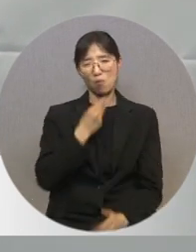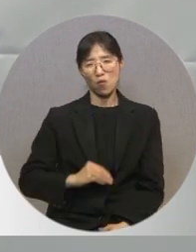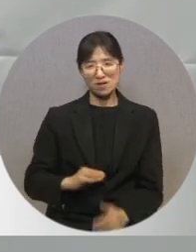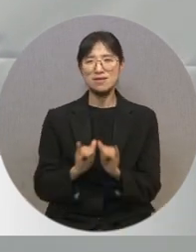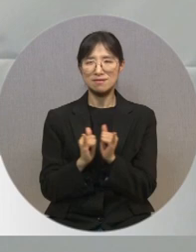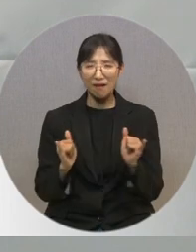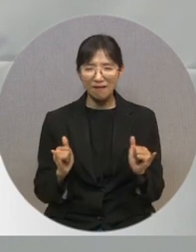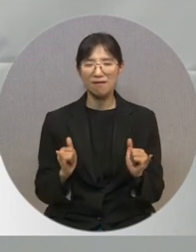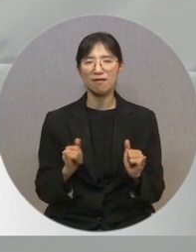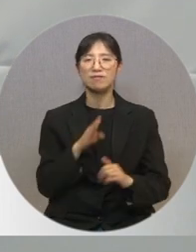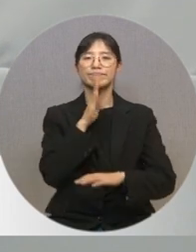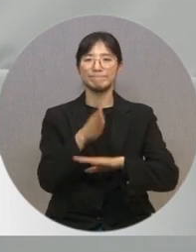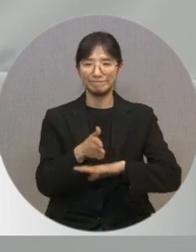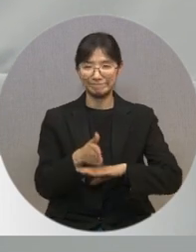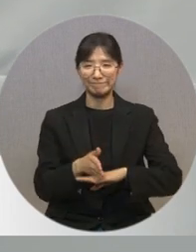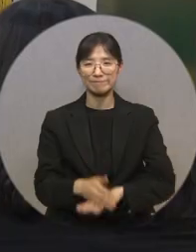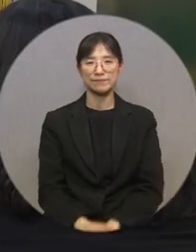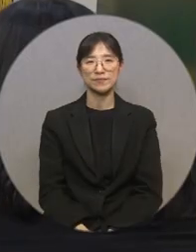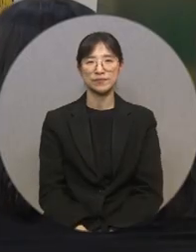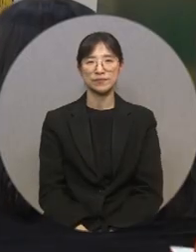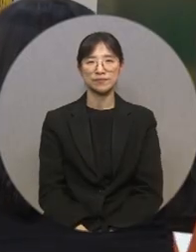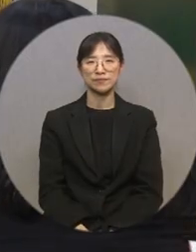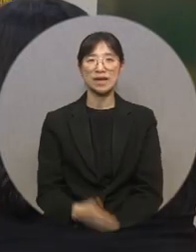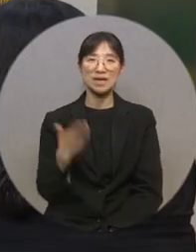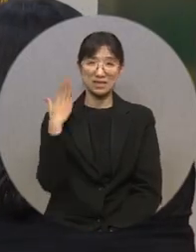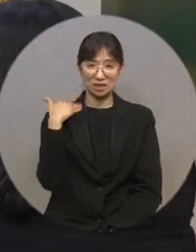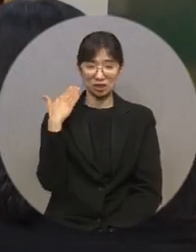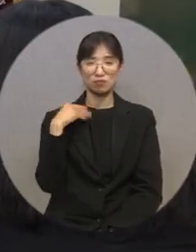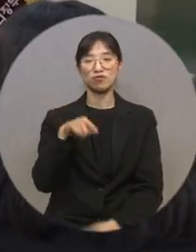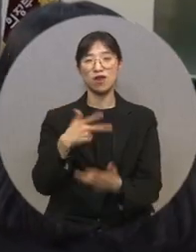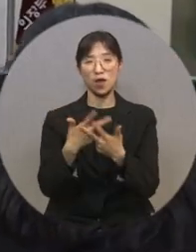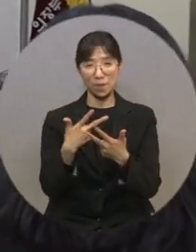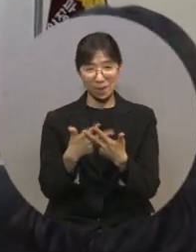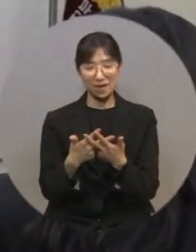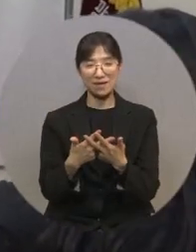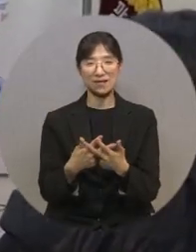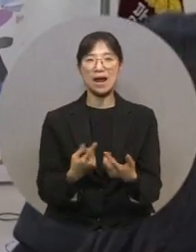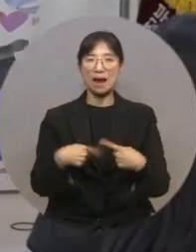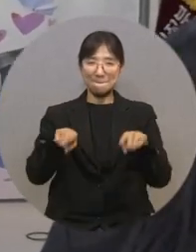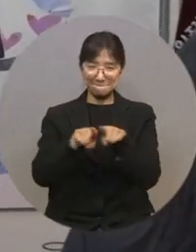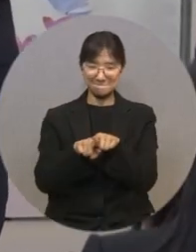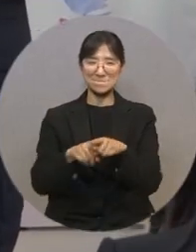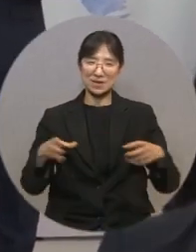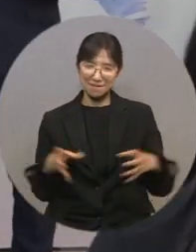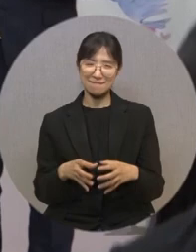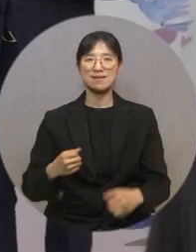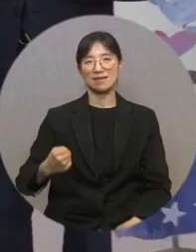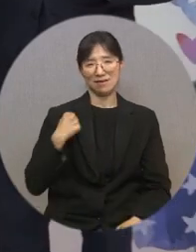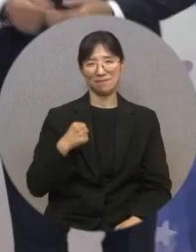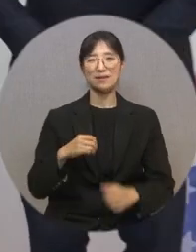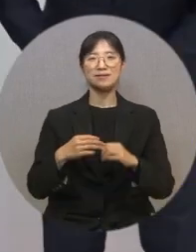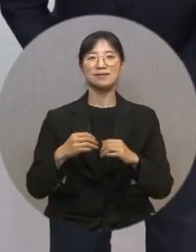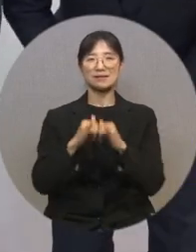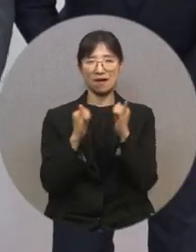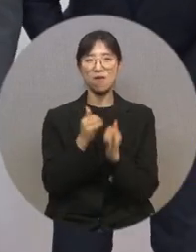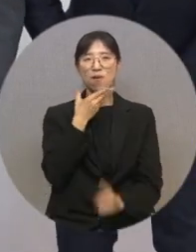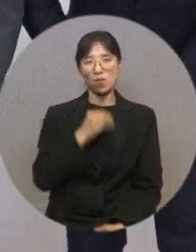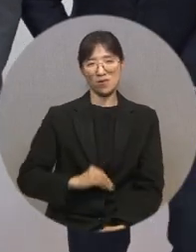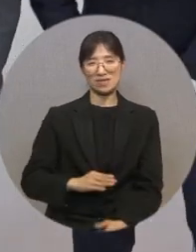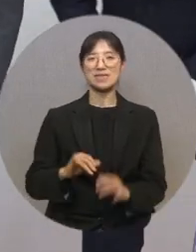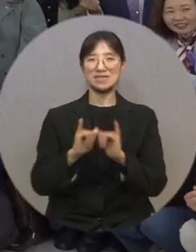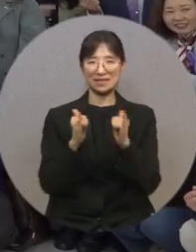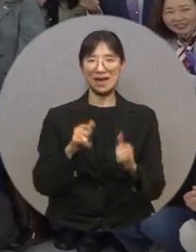동료 여러분들께 감사드립니다. 의정부시 사회복지사협회는 함께하는 힘, 사회복지사의